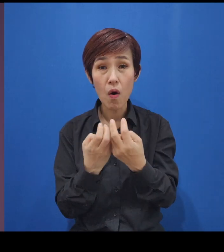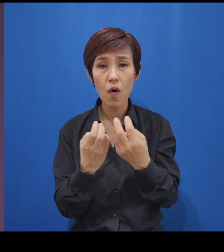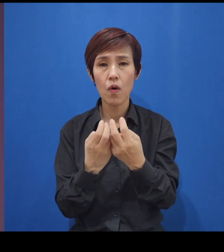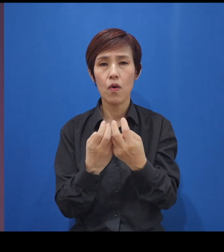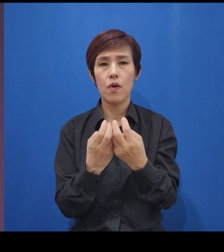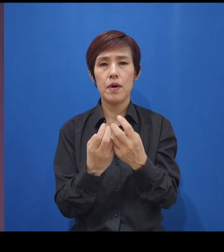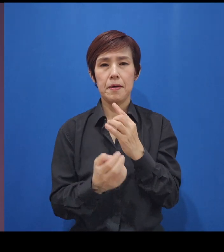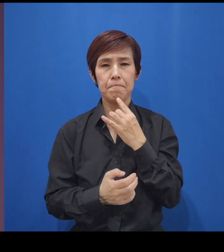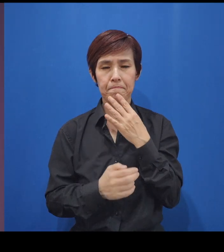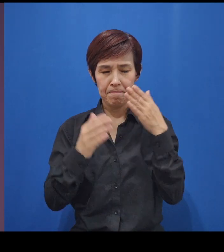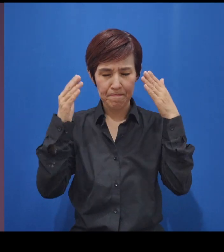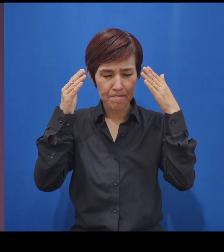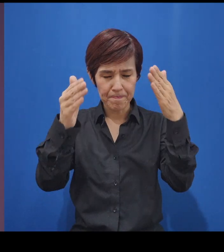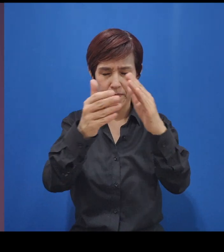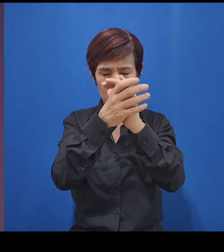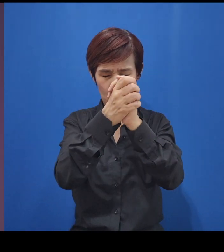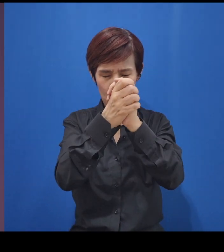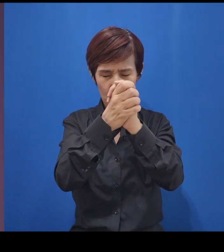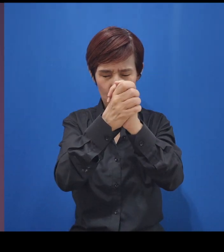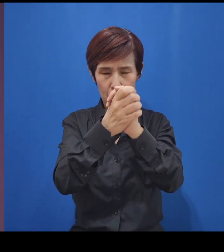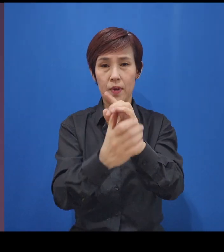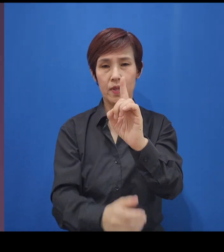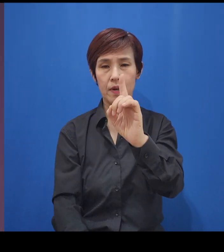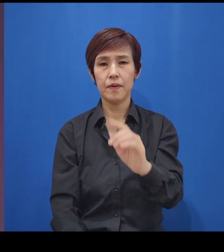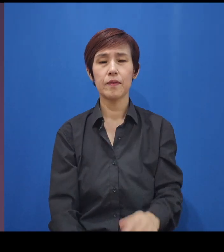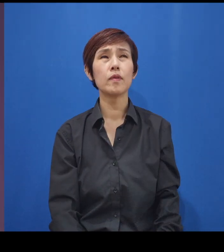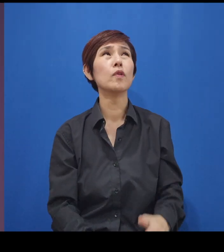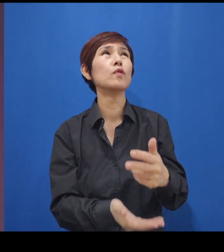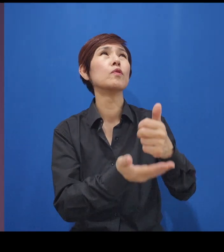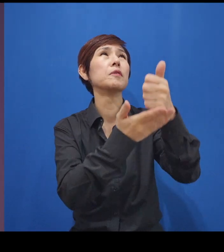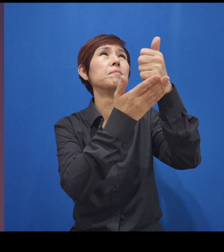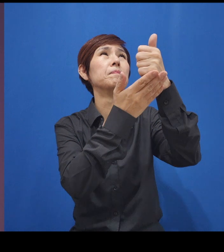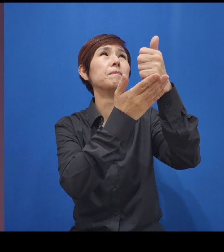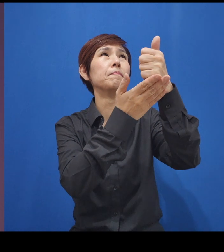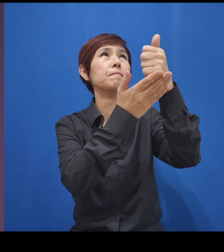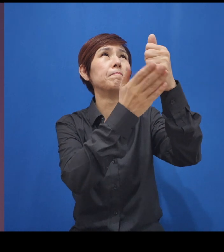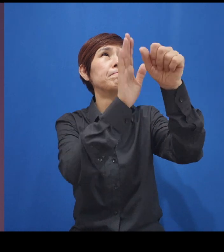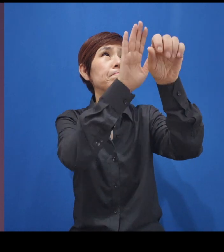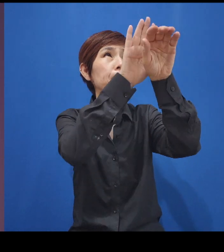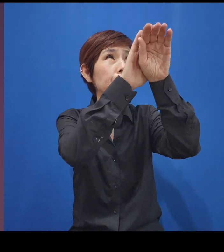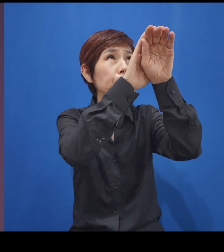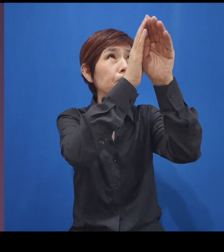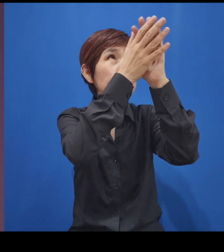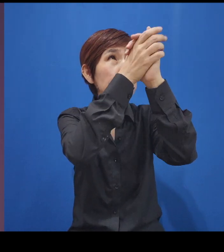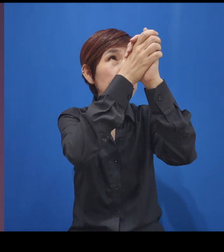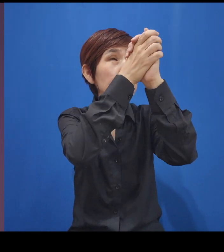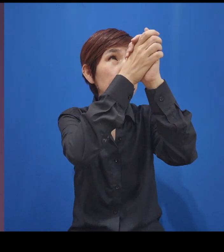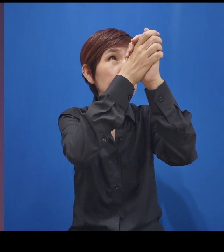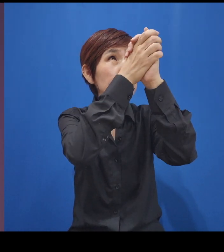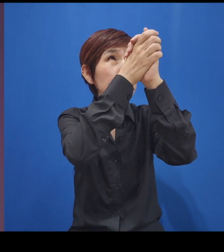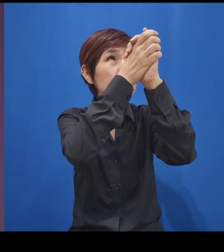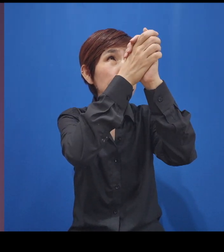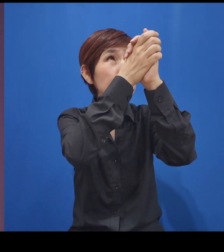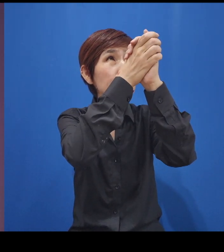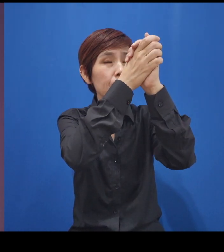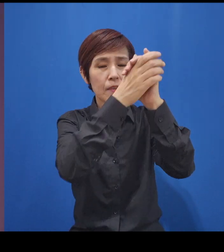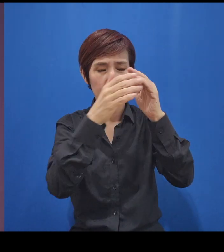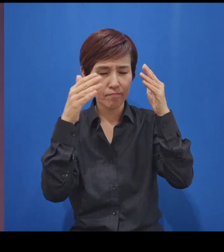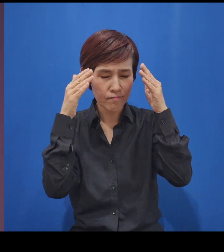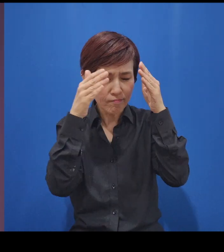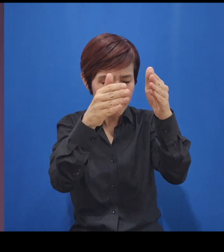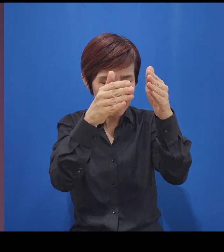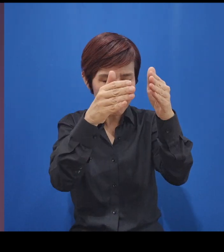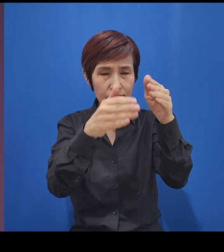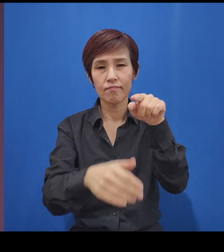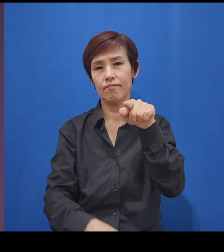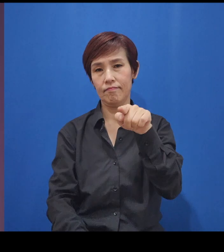기도에 힘쓰는 것, 주님께 자신의 손을 딱 올려두는 것, 이 일에 전심을